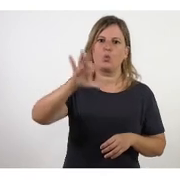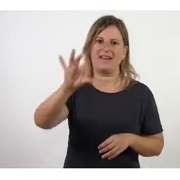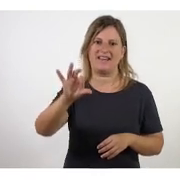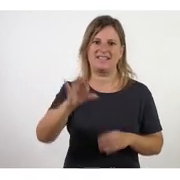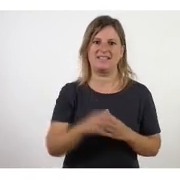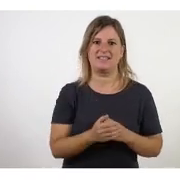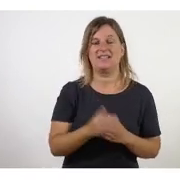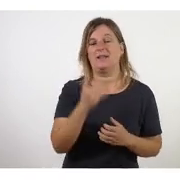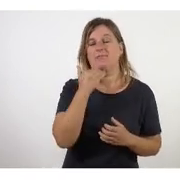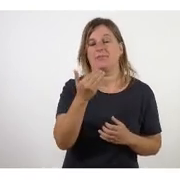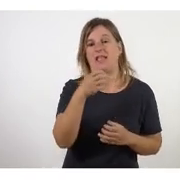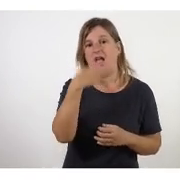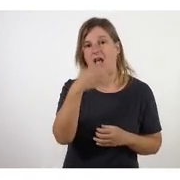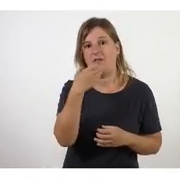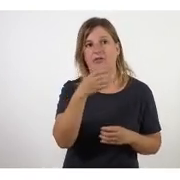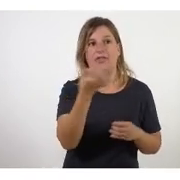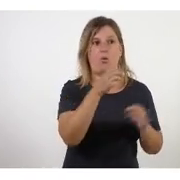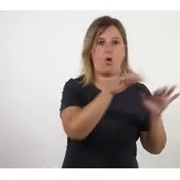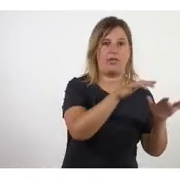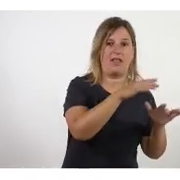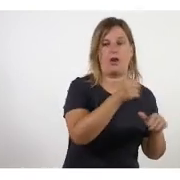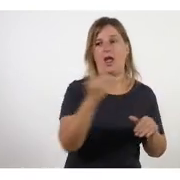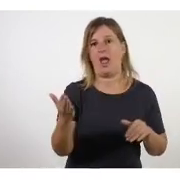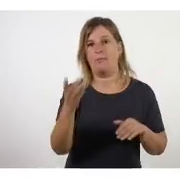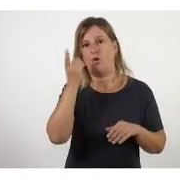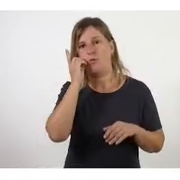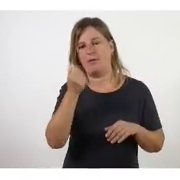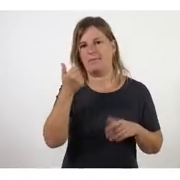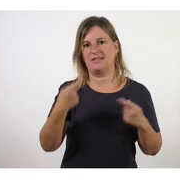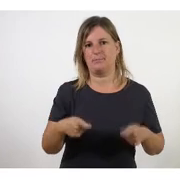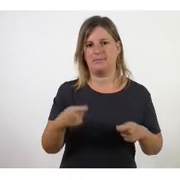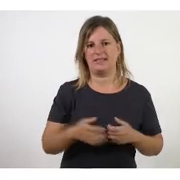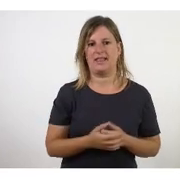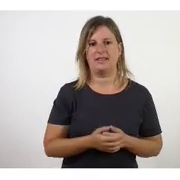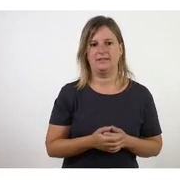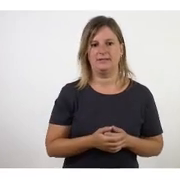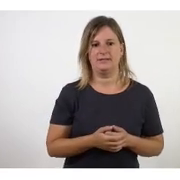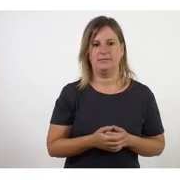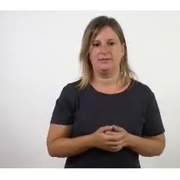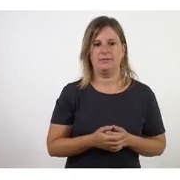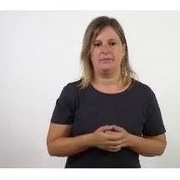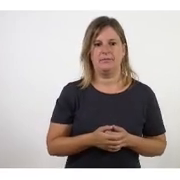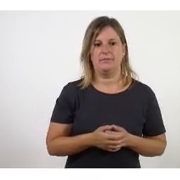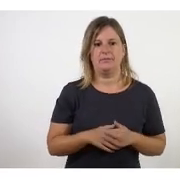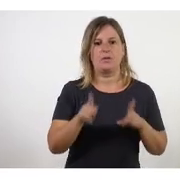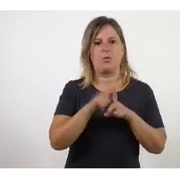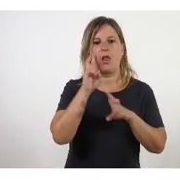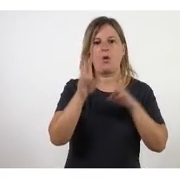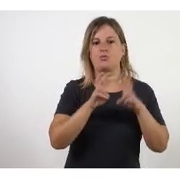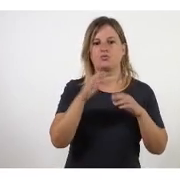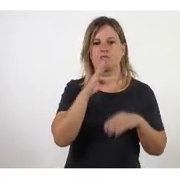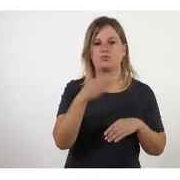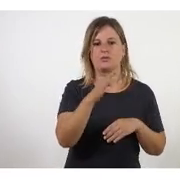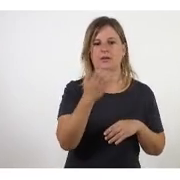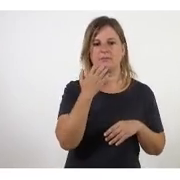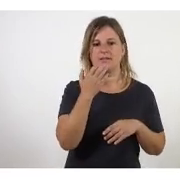de tenir la música a l'ordinador i a l'ordinador passar-la al mòbil. És una miqueta més llarg. I en aquí busques la cançó que sigui, per